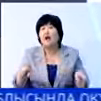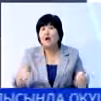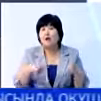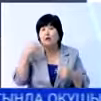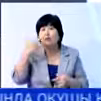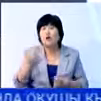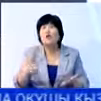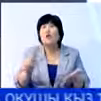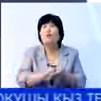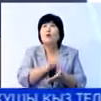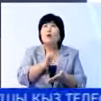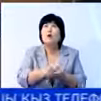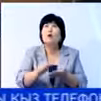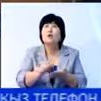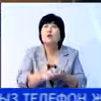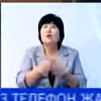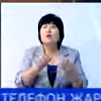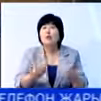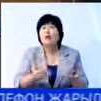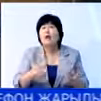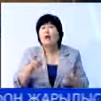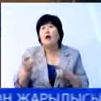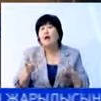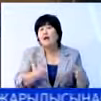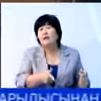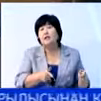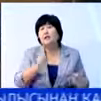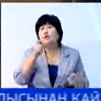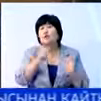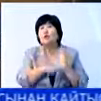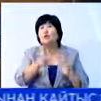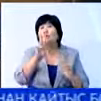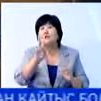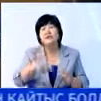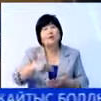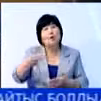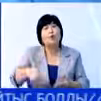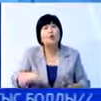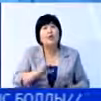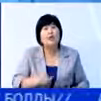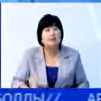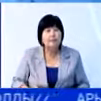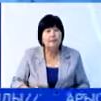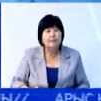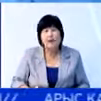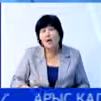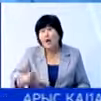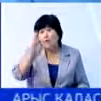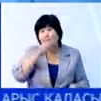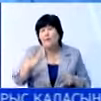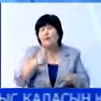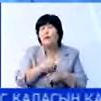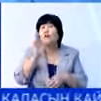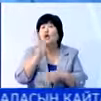мақсатында меморандумдармен әзірленіп 162-сіне қол қойылды. Мемлекет